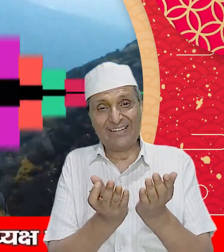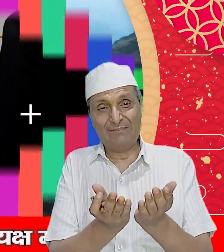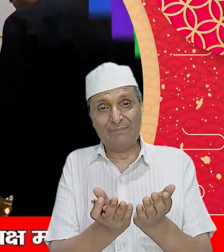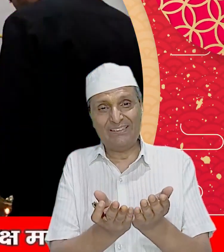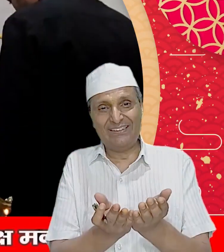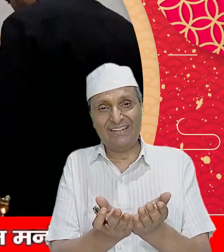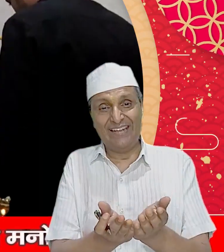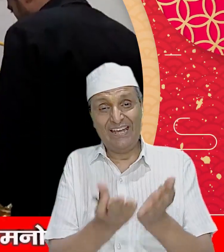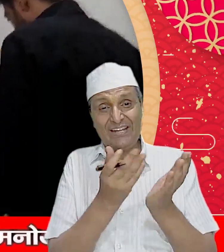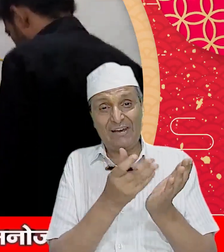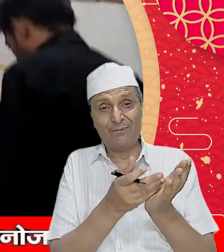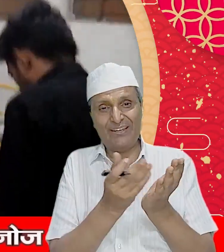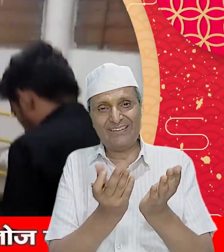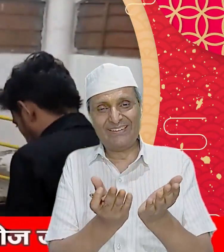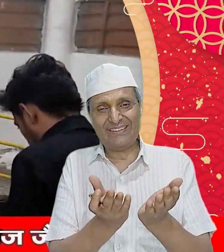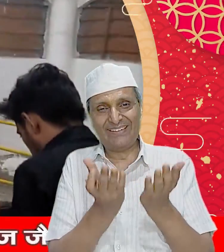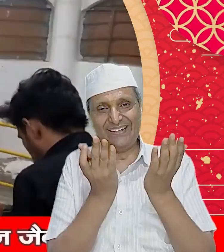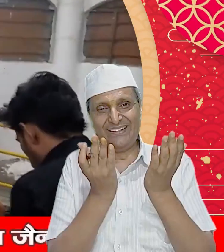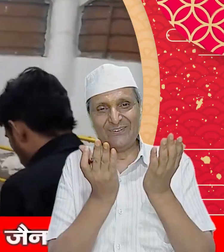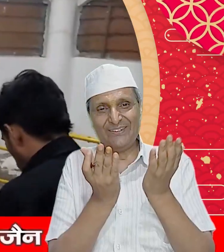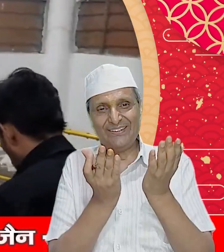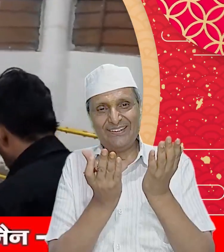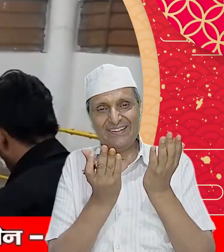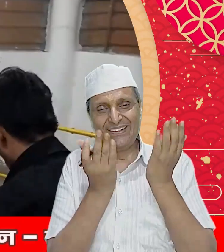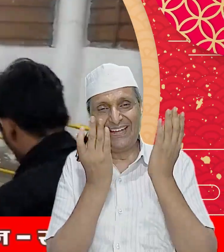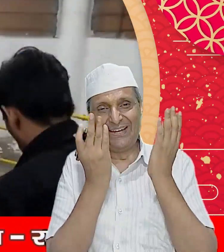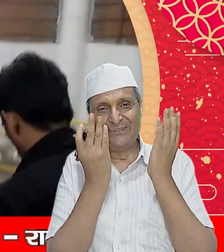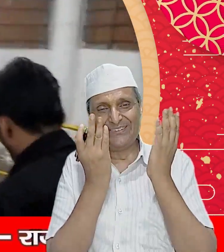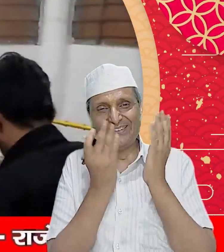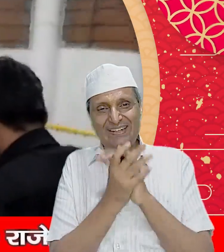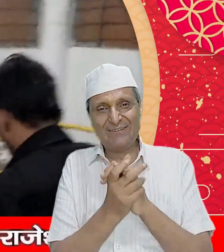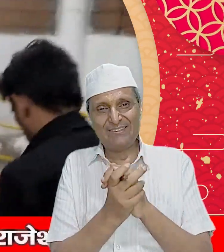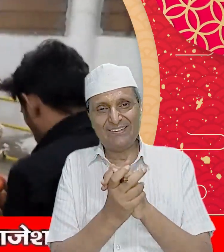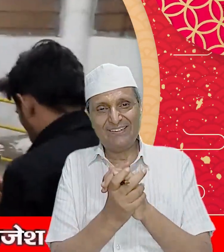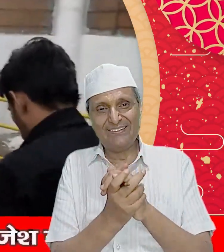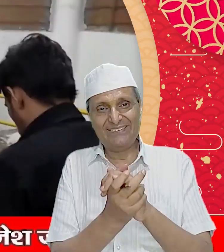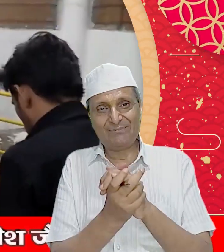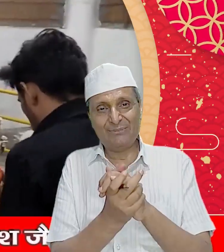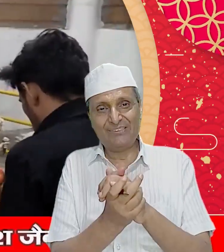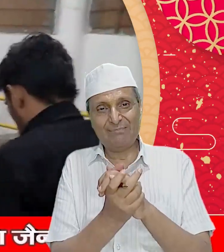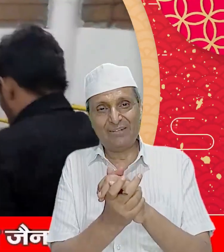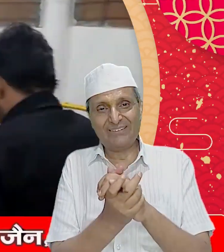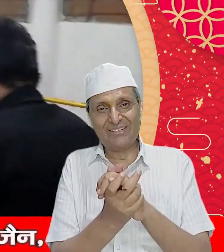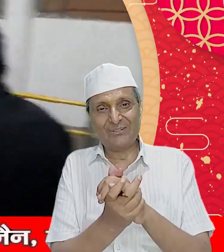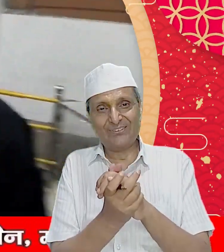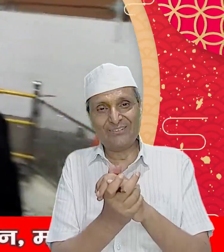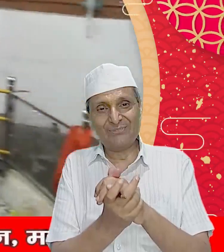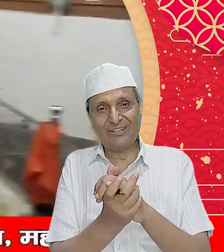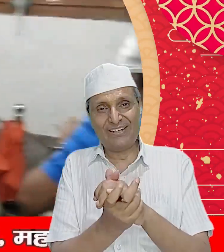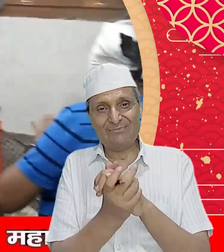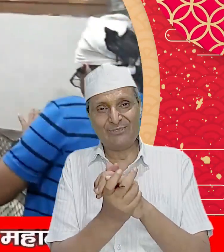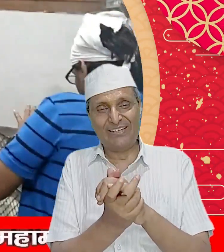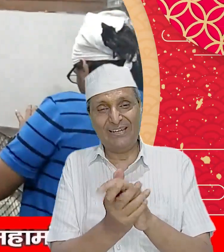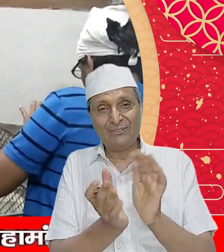तो उनके चरण भी बदल दिए गए हैं। नाम हो गया है दत्तात्रेय टैंक। कह रहे होंगे सिद्धालय से, जिस भूमि से